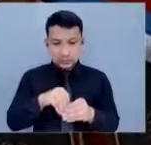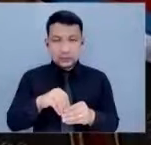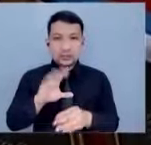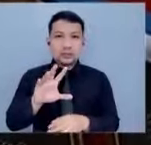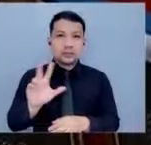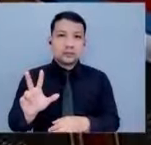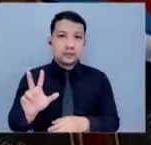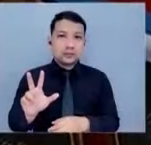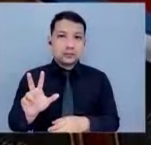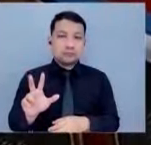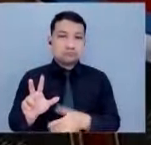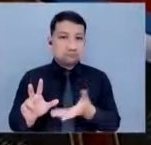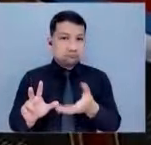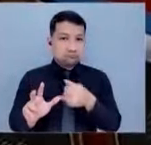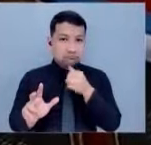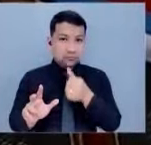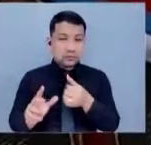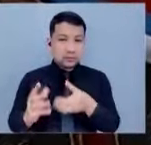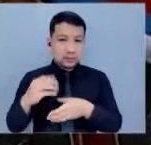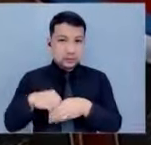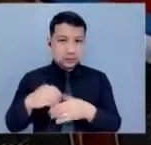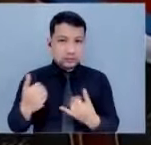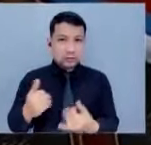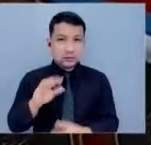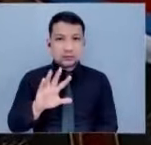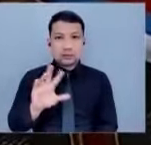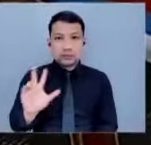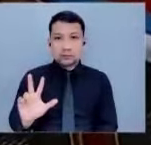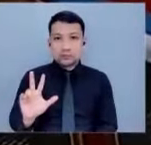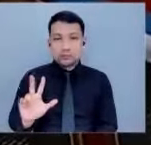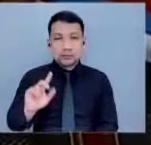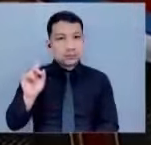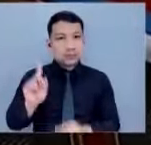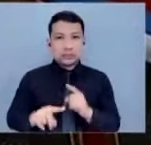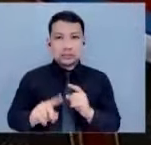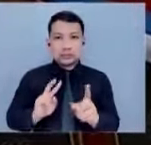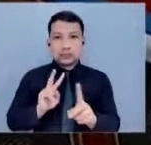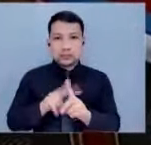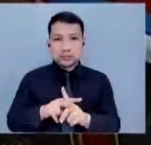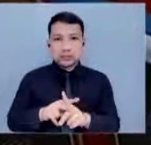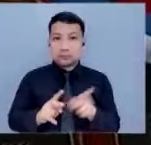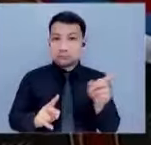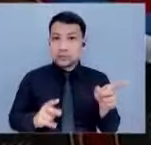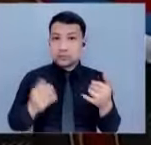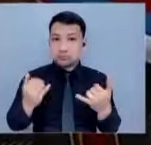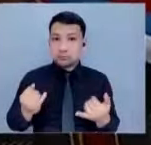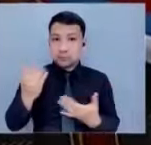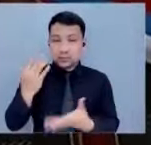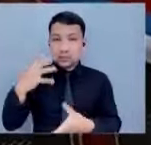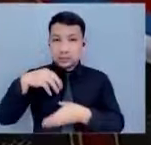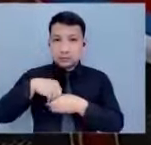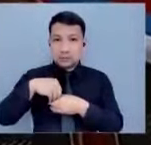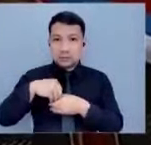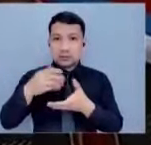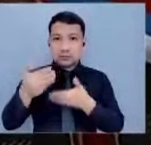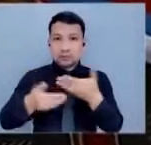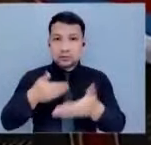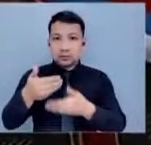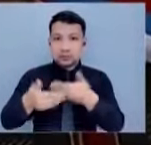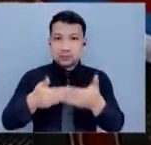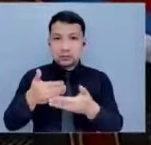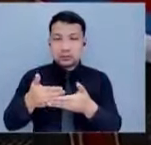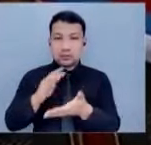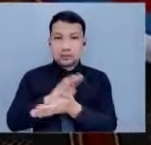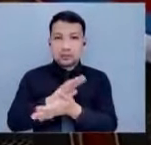So yung hindi nakapasok after 5:30 p.m. di na talaga sila makakapasok. Pero yung mga nandito na sa loob ay ipoproseso yung kanilang papel kahit